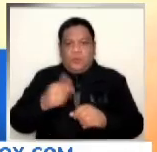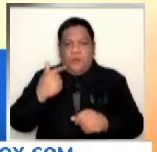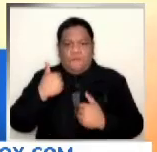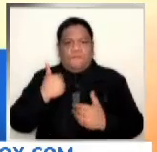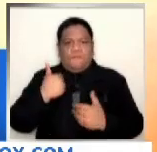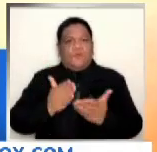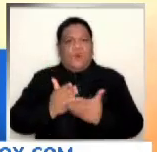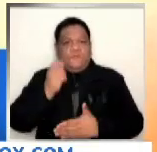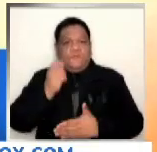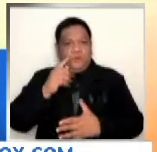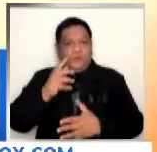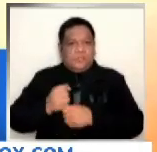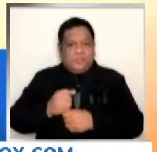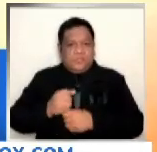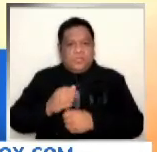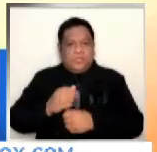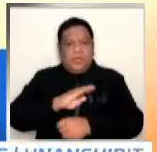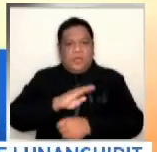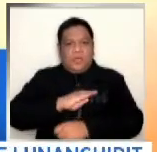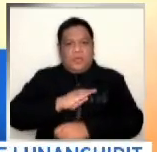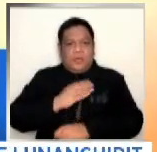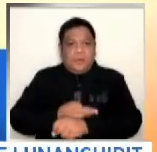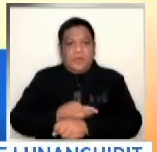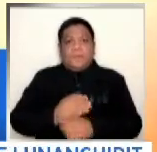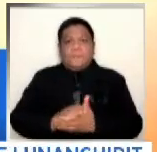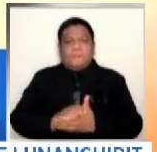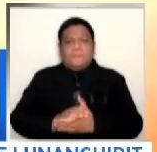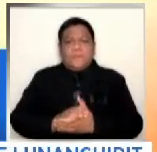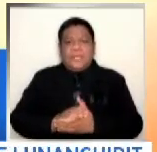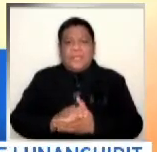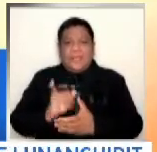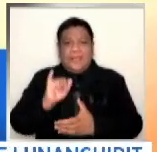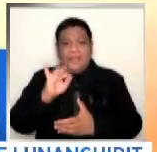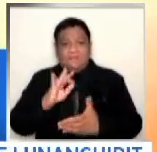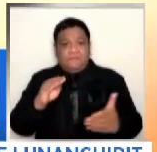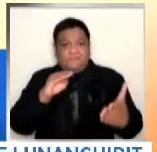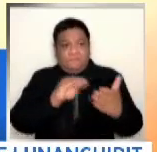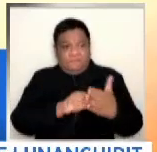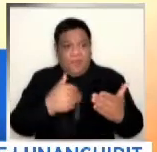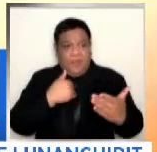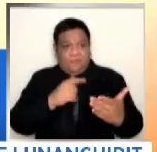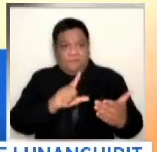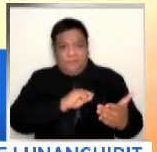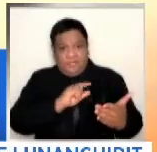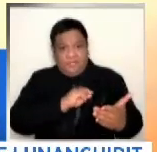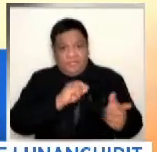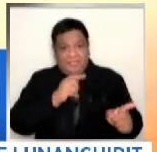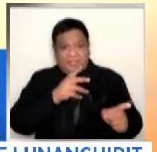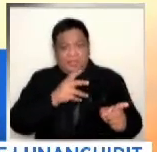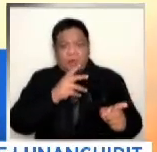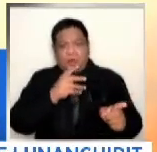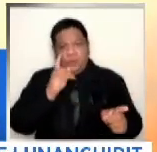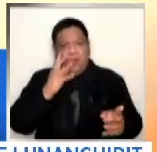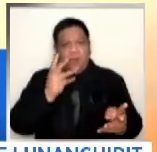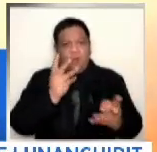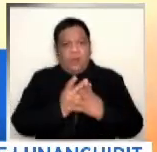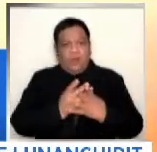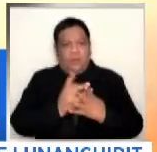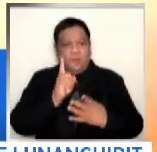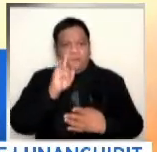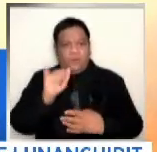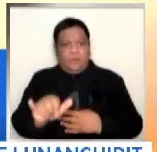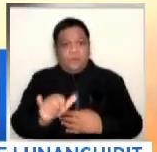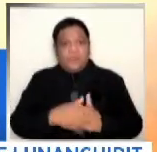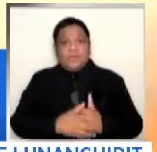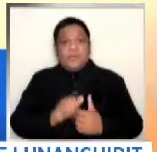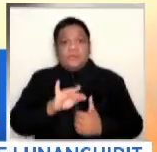kung makonvict ang nanay, sabi nga natin, hanggang reclusion perpetua ang penalty, kung siya ay talagang mahatulan ng guilty, ito